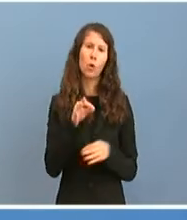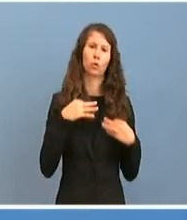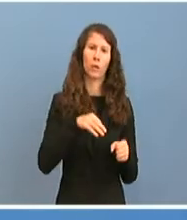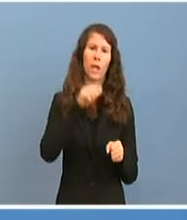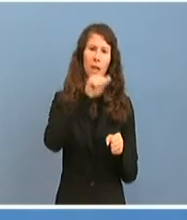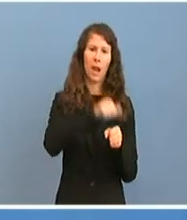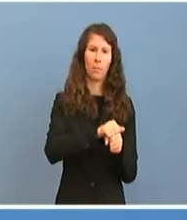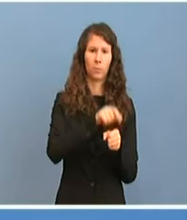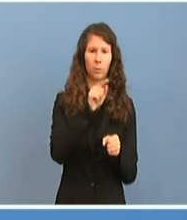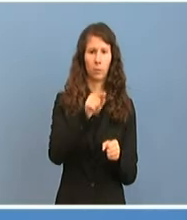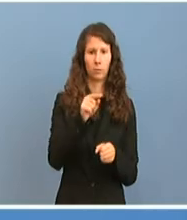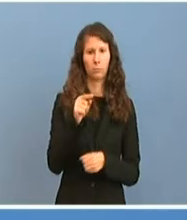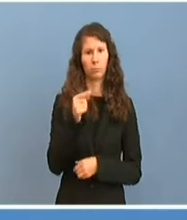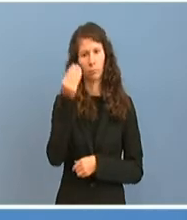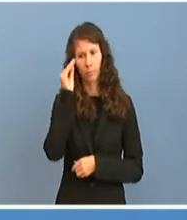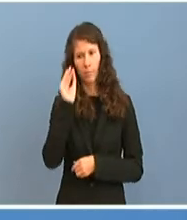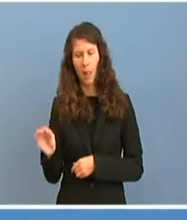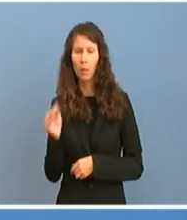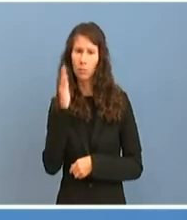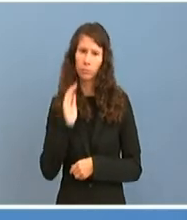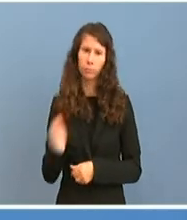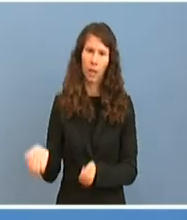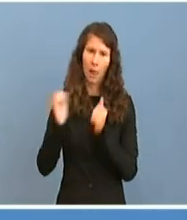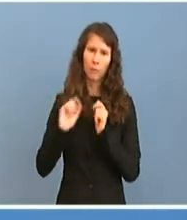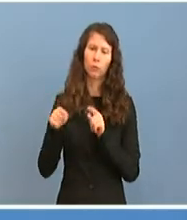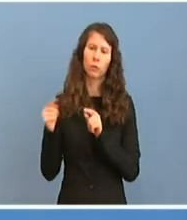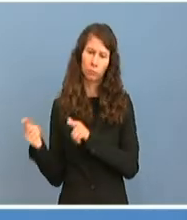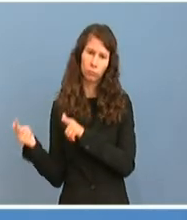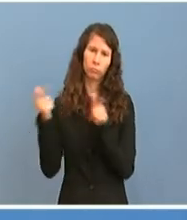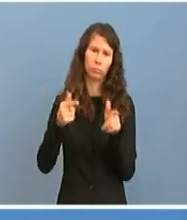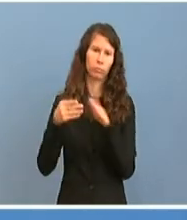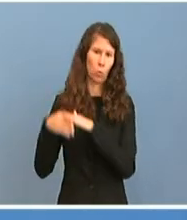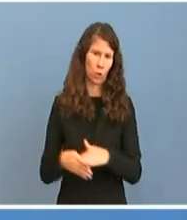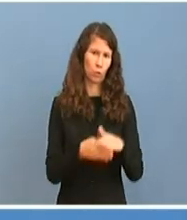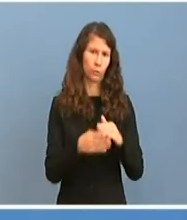Gesundheitsämter, zum Beispiel in den Gesundheitsämtern, dann zu unterstützen.